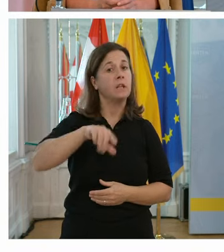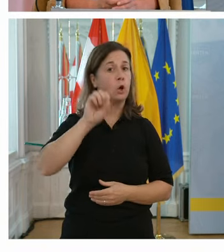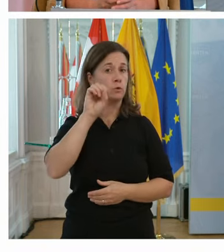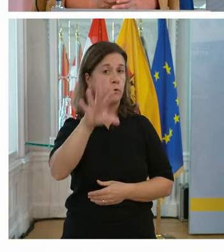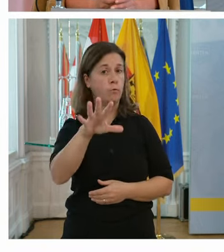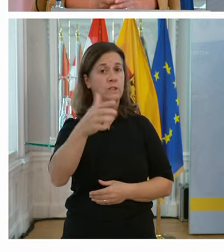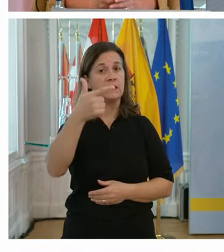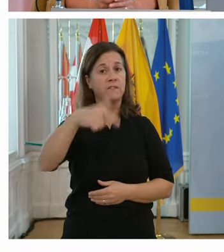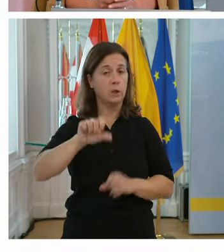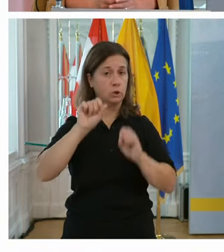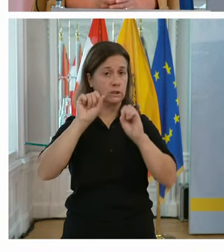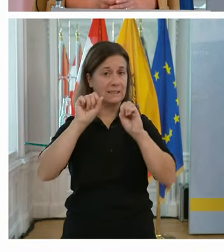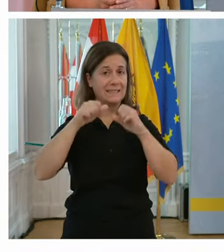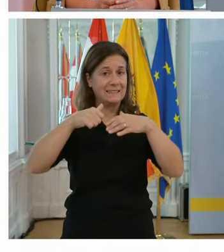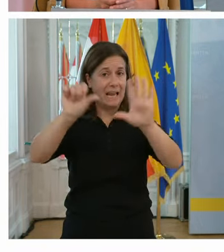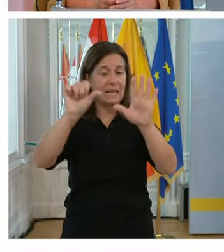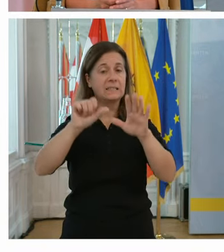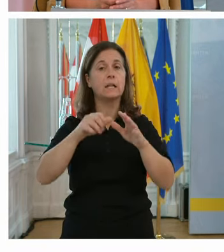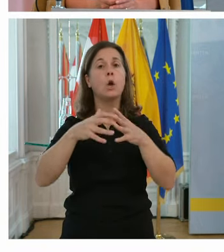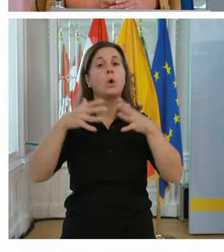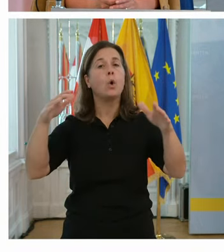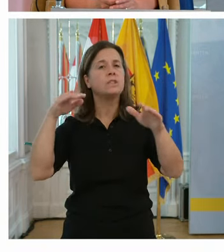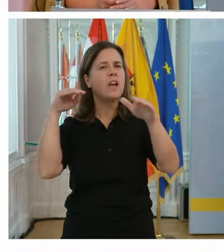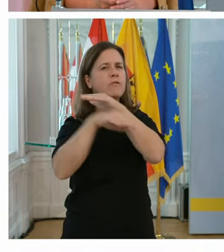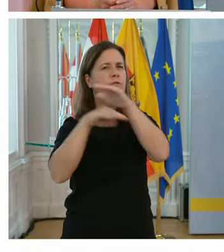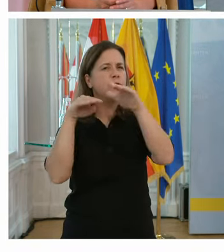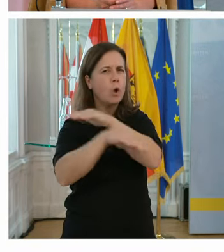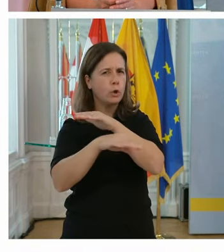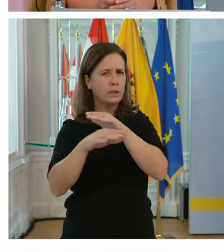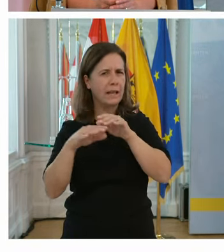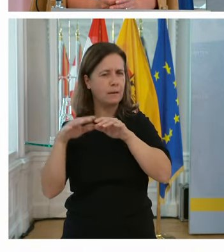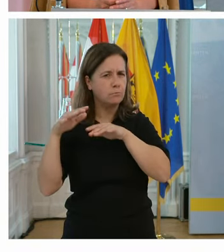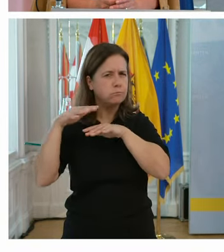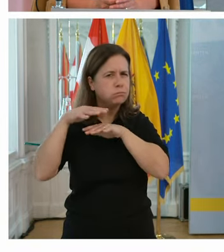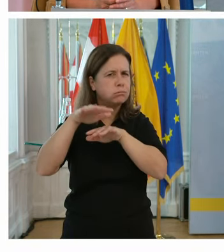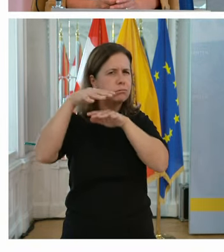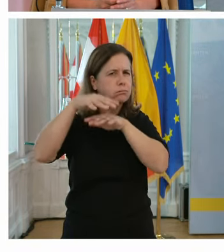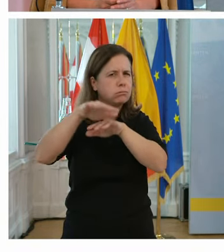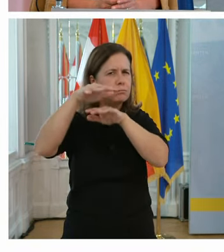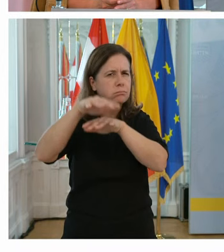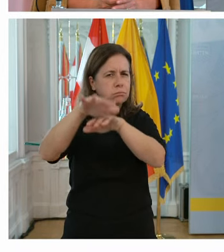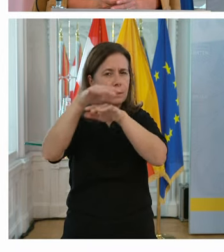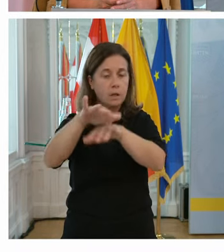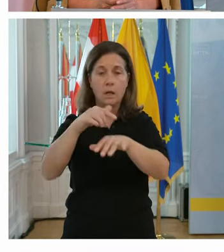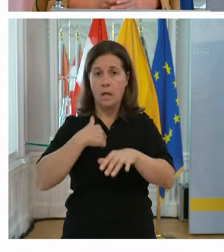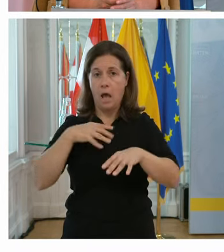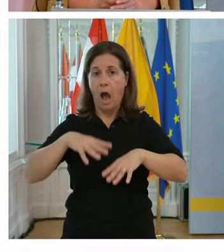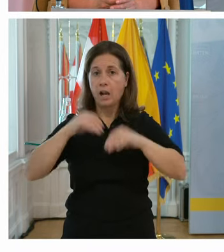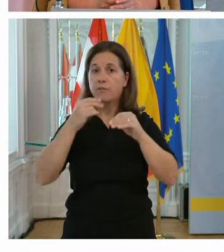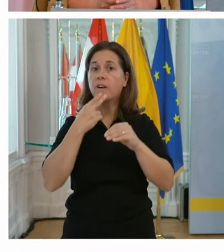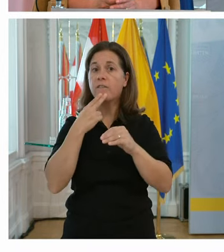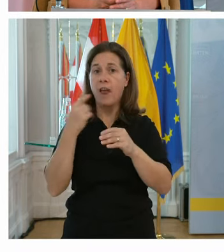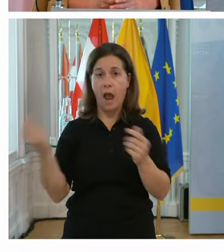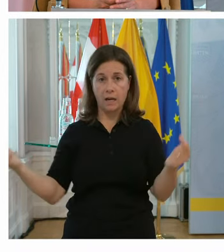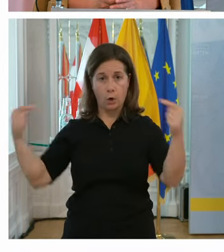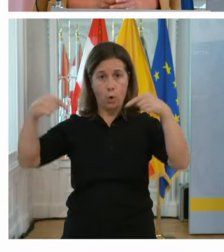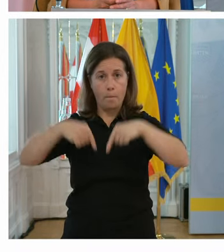2015, 2016, die große Fluchtwelle. Wir haben damals begonnen, denjenigen Menschen, die zu uns gekommen sind,